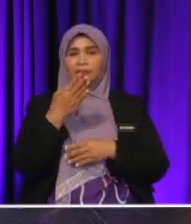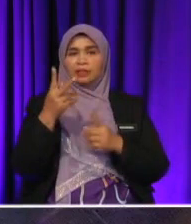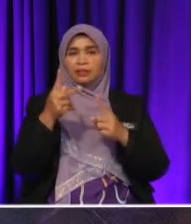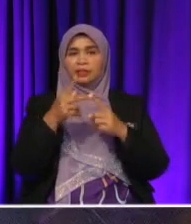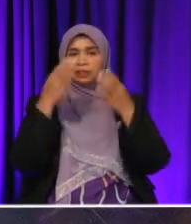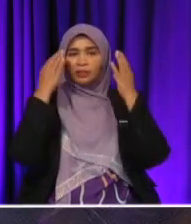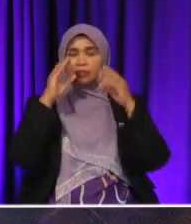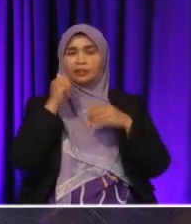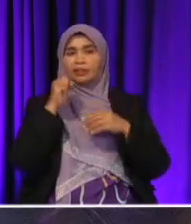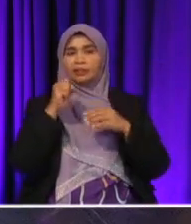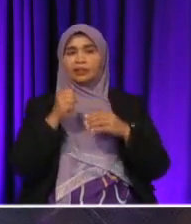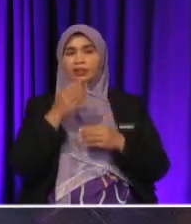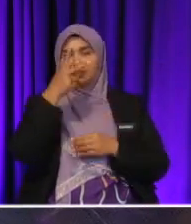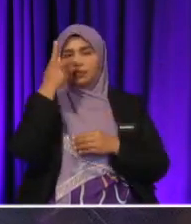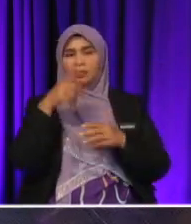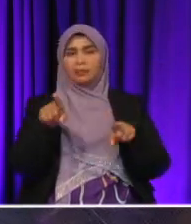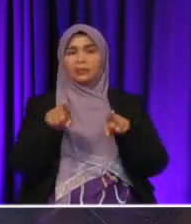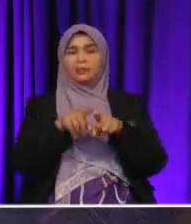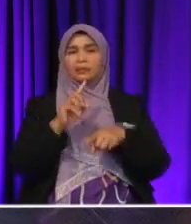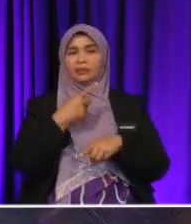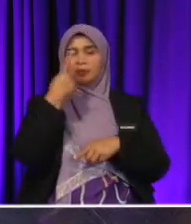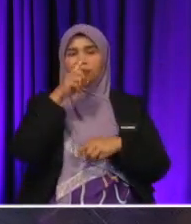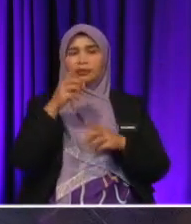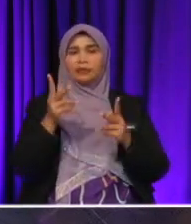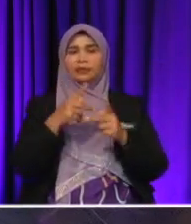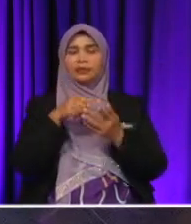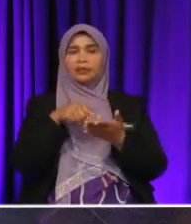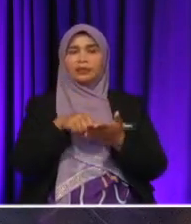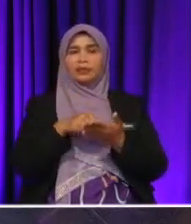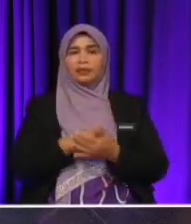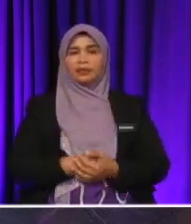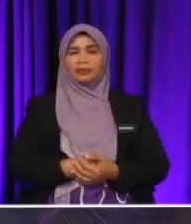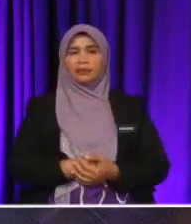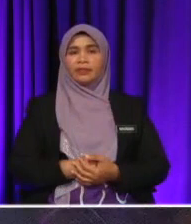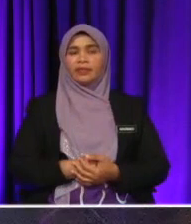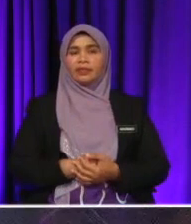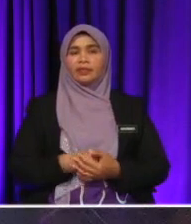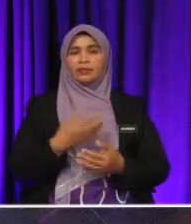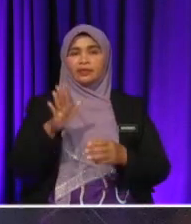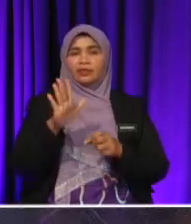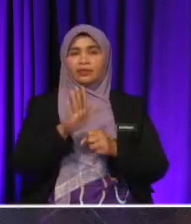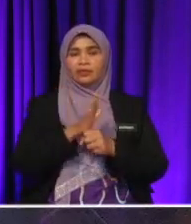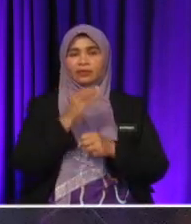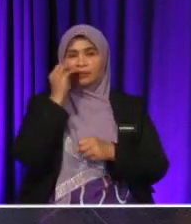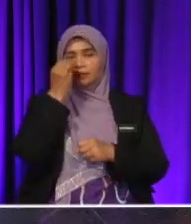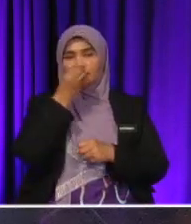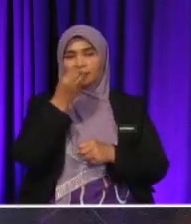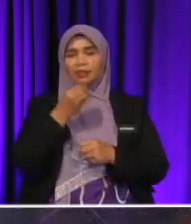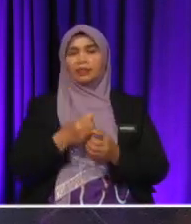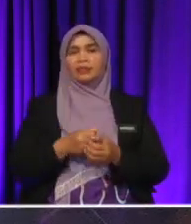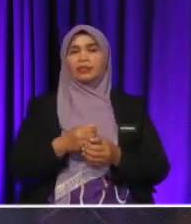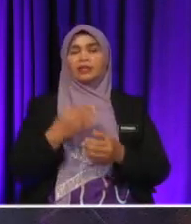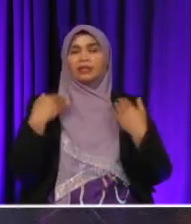kepada kami untuk episode hari ini 1 2 3 4 dan cukup bunganya Insyaallah